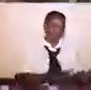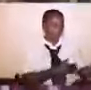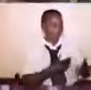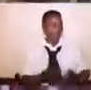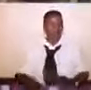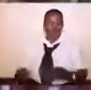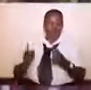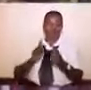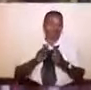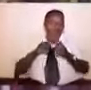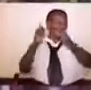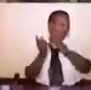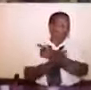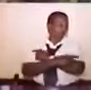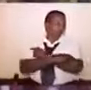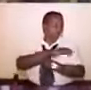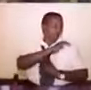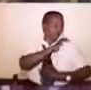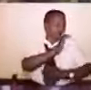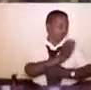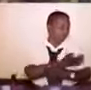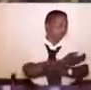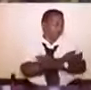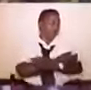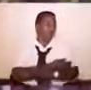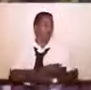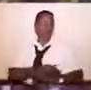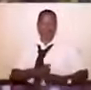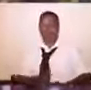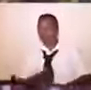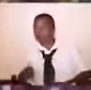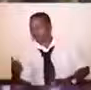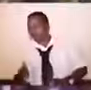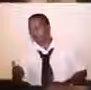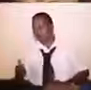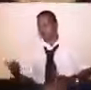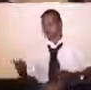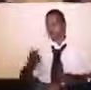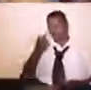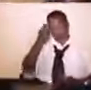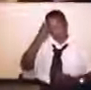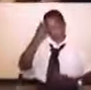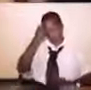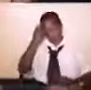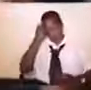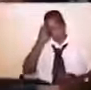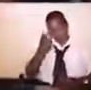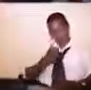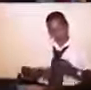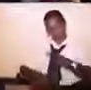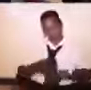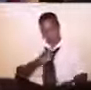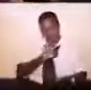Oh. Ile londi na maka, bambi na baluala. Ndina kuno